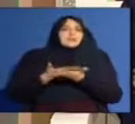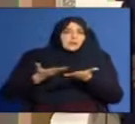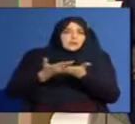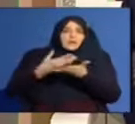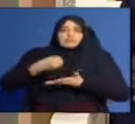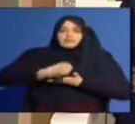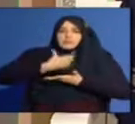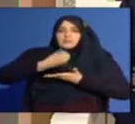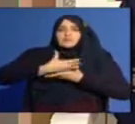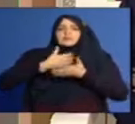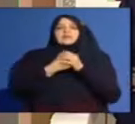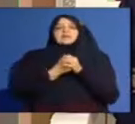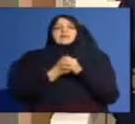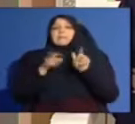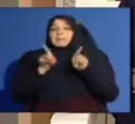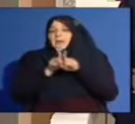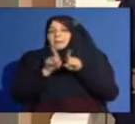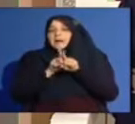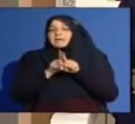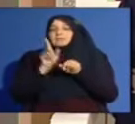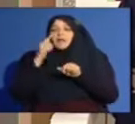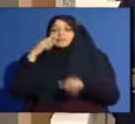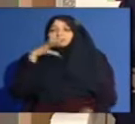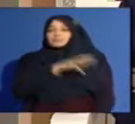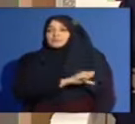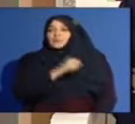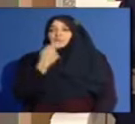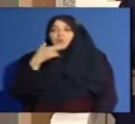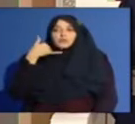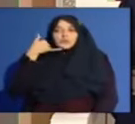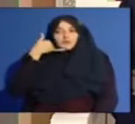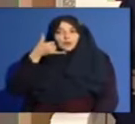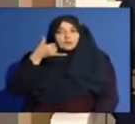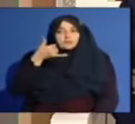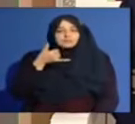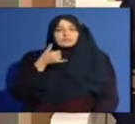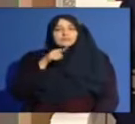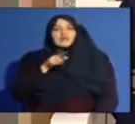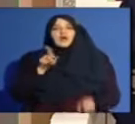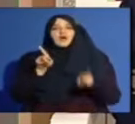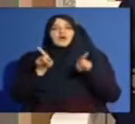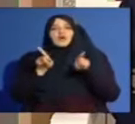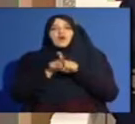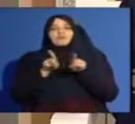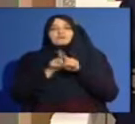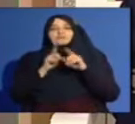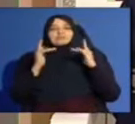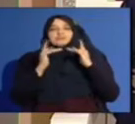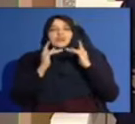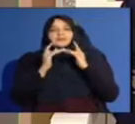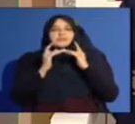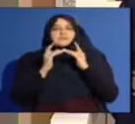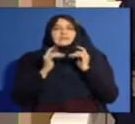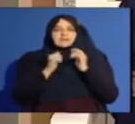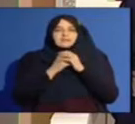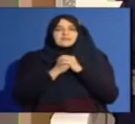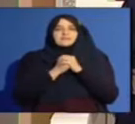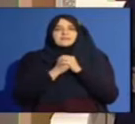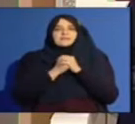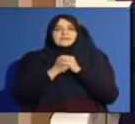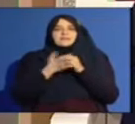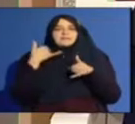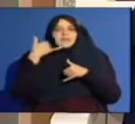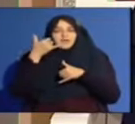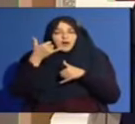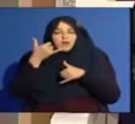حقيقة الأمر ستشاهدون رقم التليفون الذي يكون همزة وصل بيننا وبينكم. ونعود إلى فضيلة